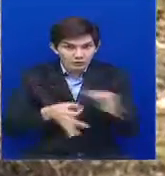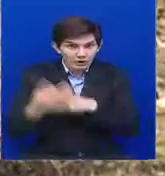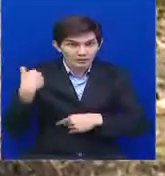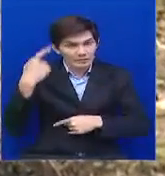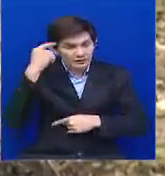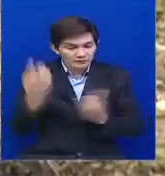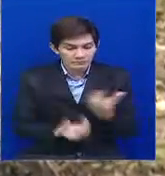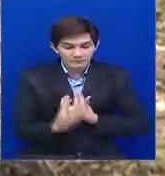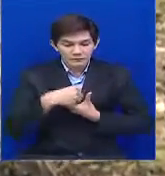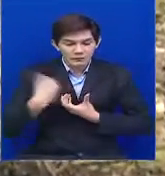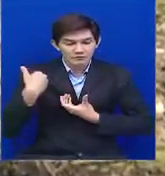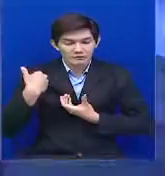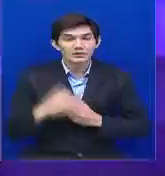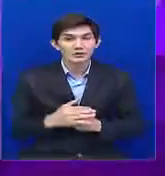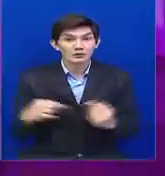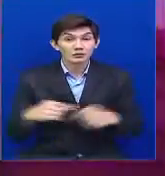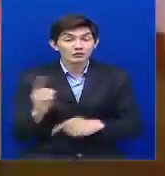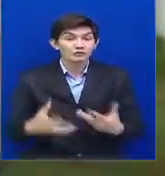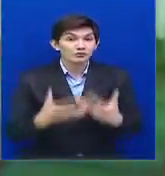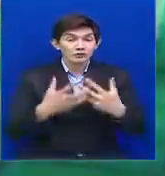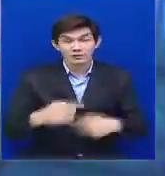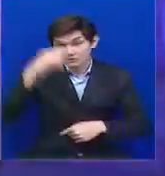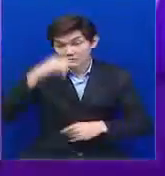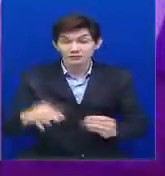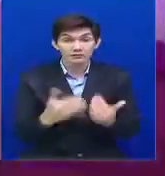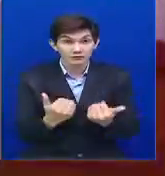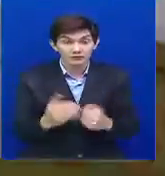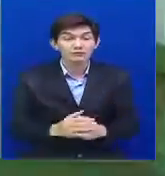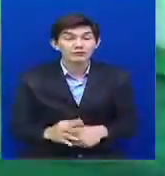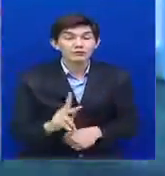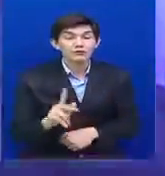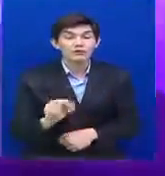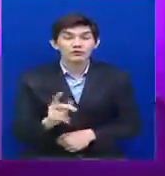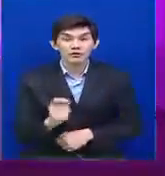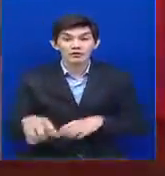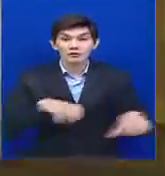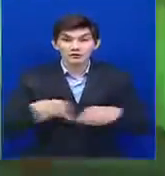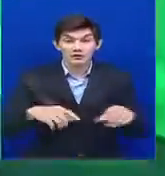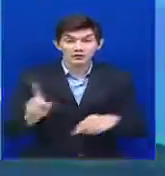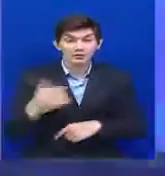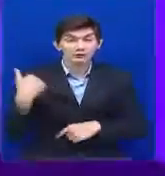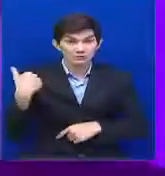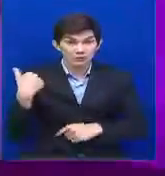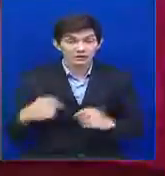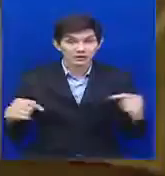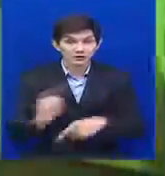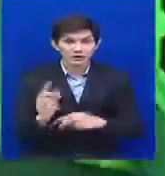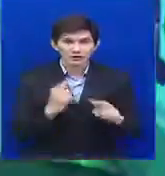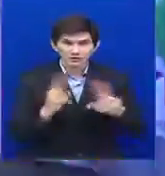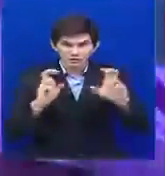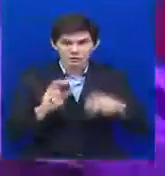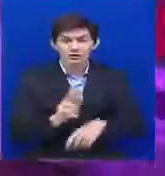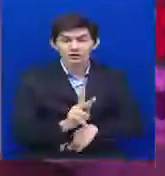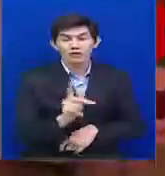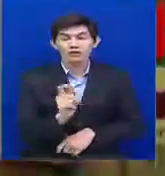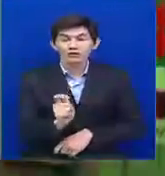สำนึกการนิคมอุตสาหกรรมแห่งประเทศไทยหรือกนอจัดงานไจภายใต้ชื่อกนอ